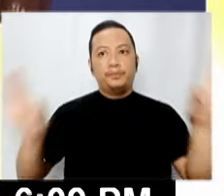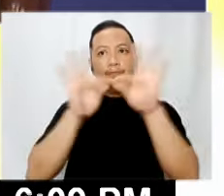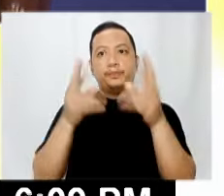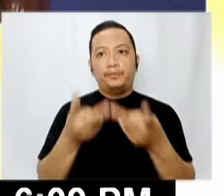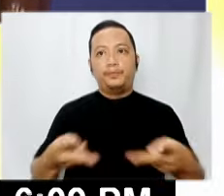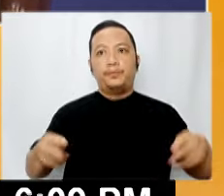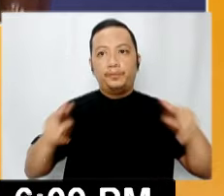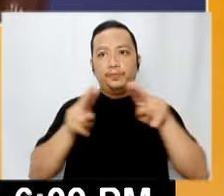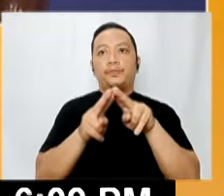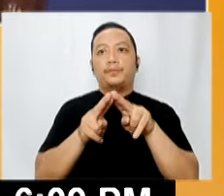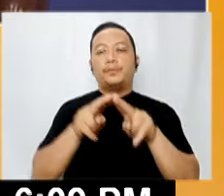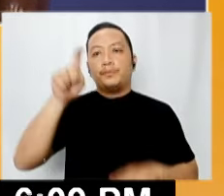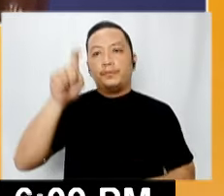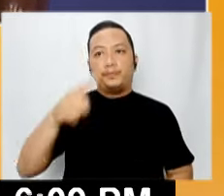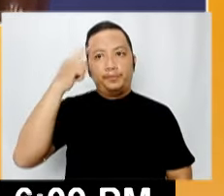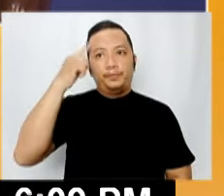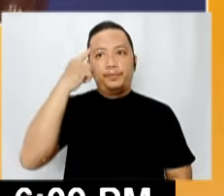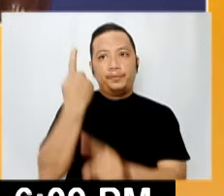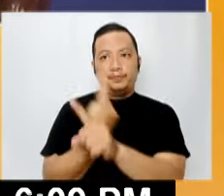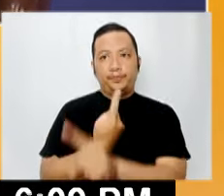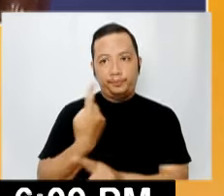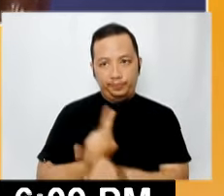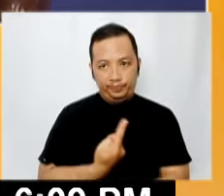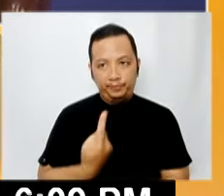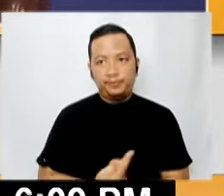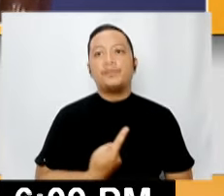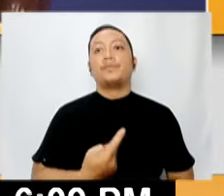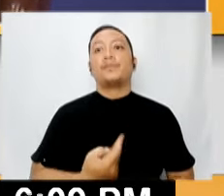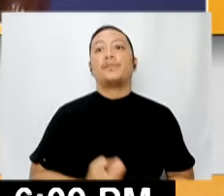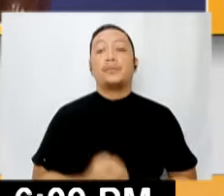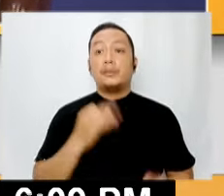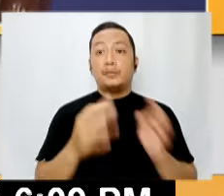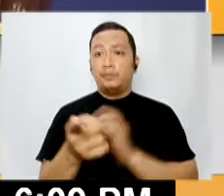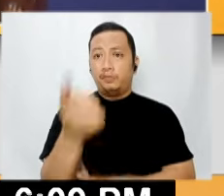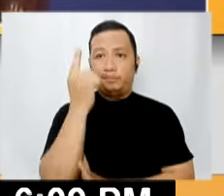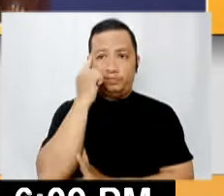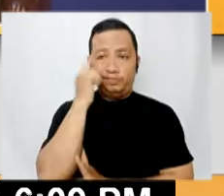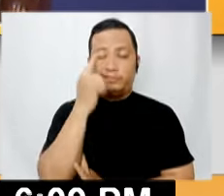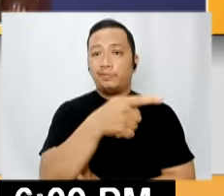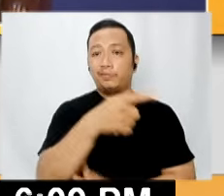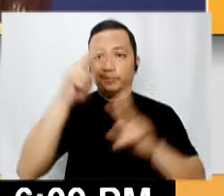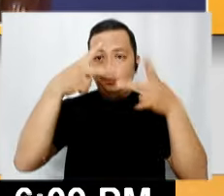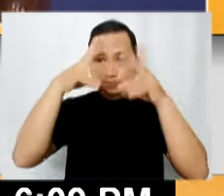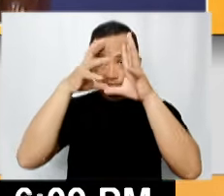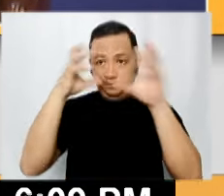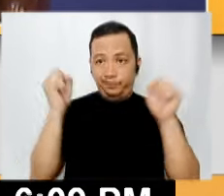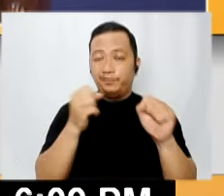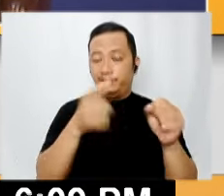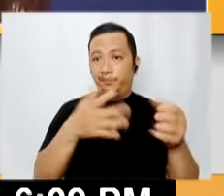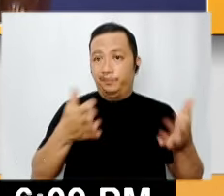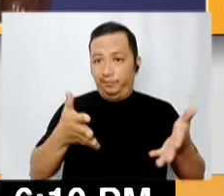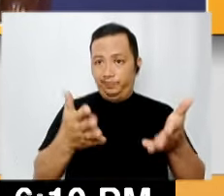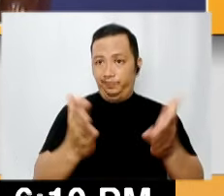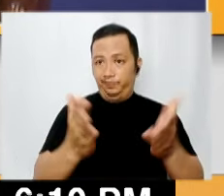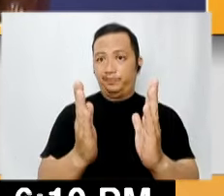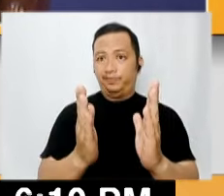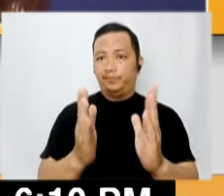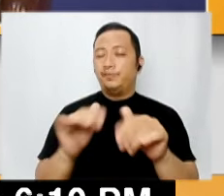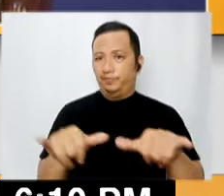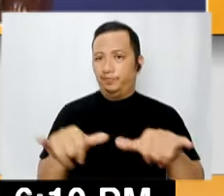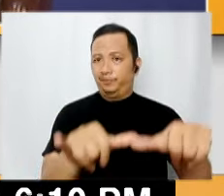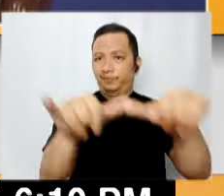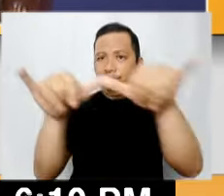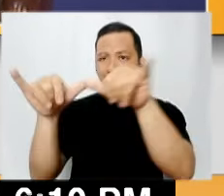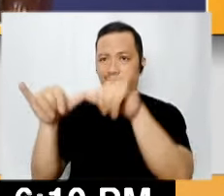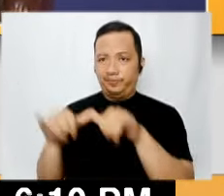nasa tamang pag-iisip. Sa palagay po ba ninyo, kung sakali, kasi sabi po ni Vice President, siya po isang ayon na sabay-sabay daw po kayo lahat